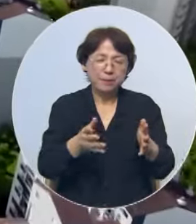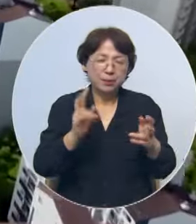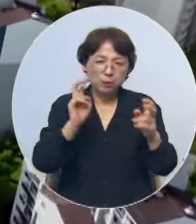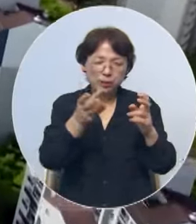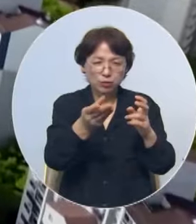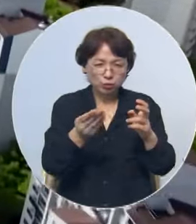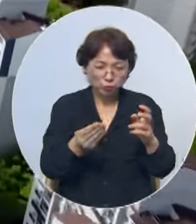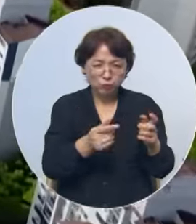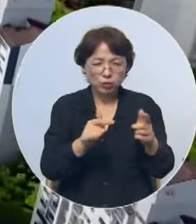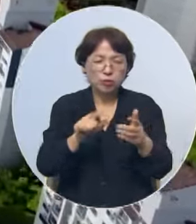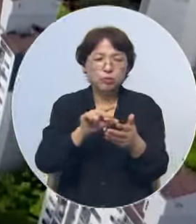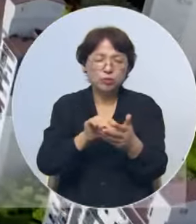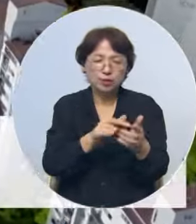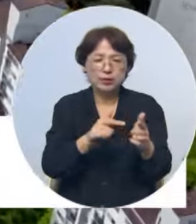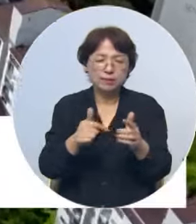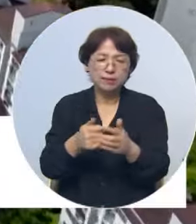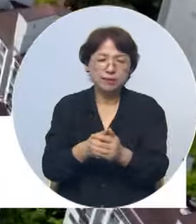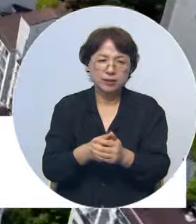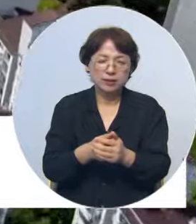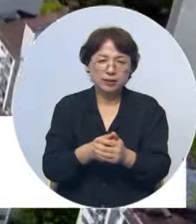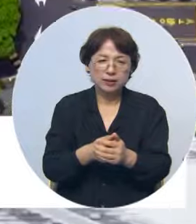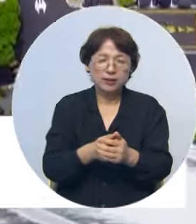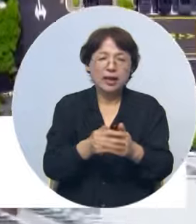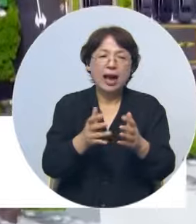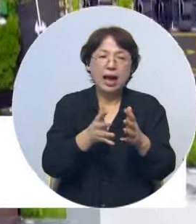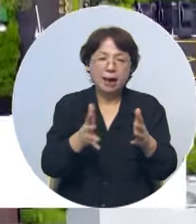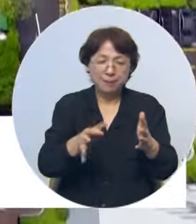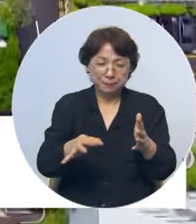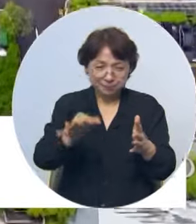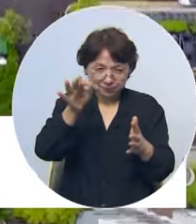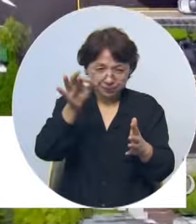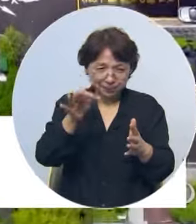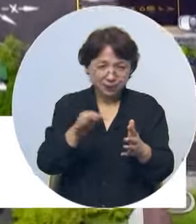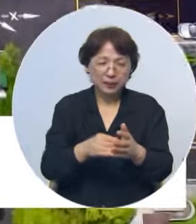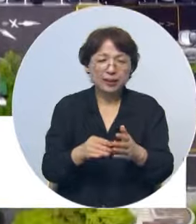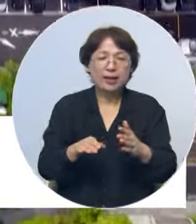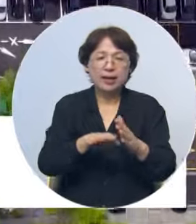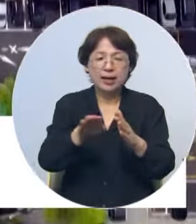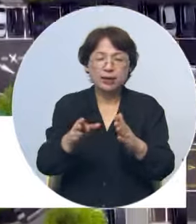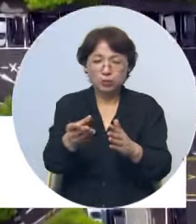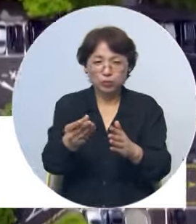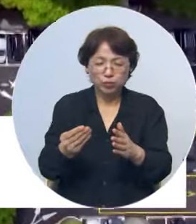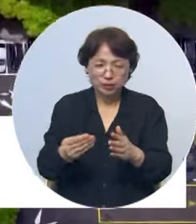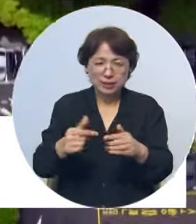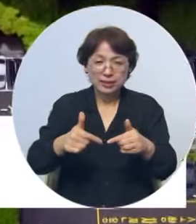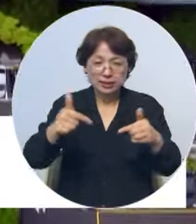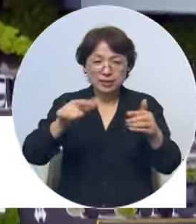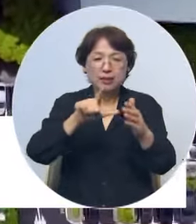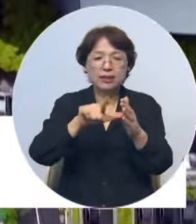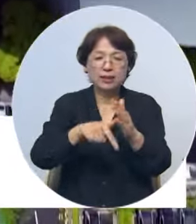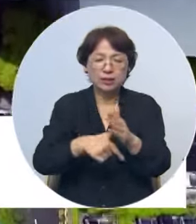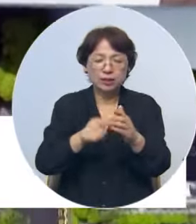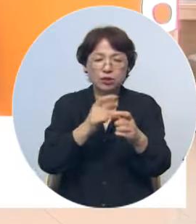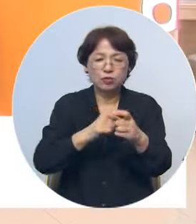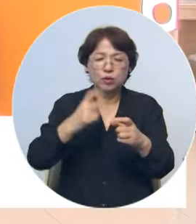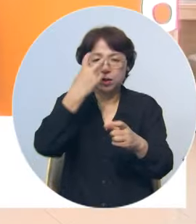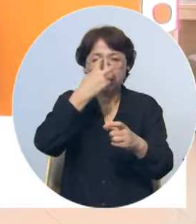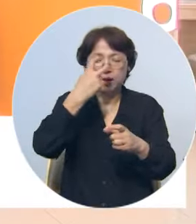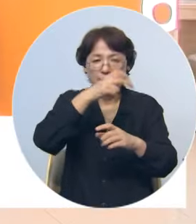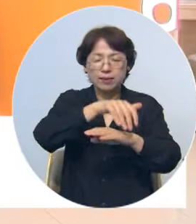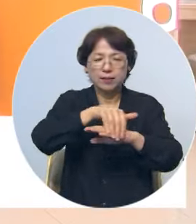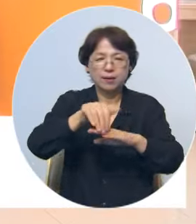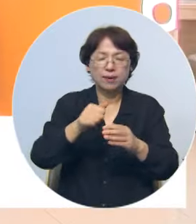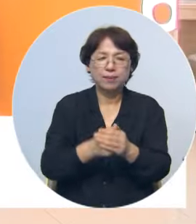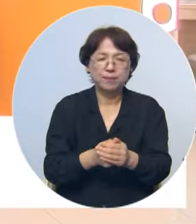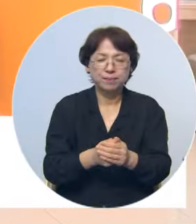대책 추진의 속도를 내고 주택시장 과열로 가계부채가 빠르게 증가할 경우 추가 관리 수단을 시행하기로 했습니다.